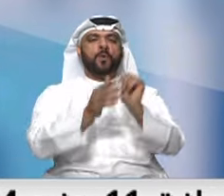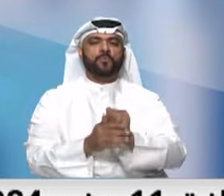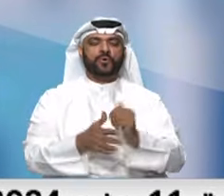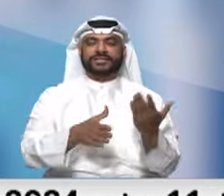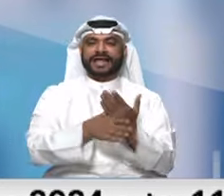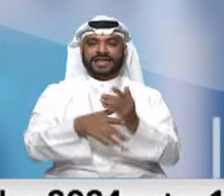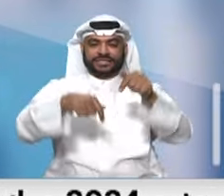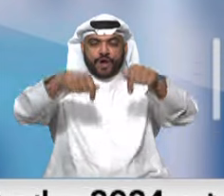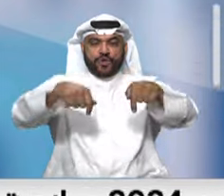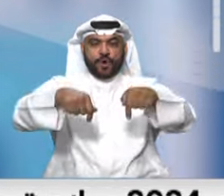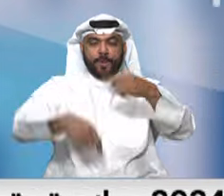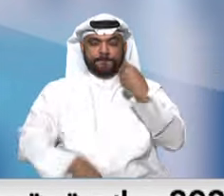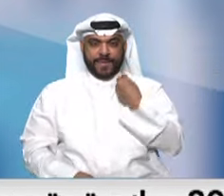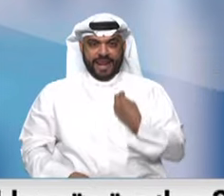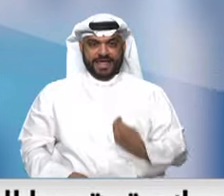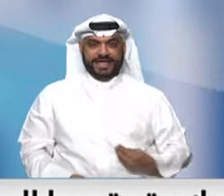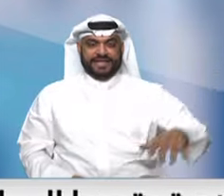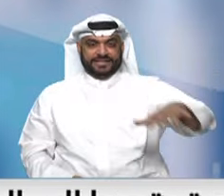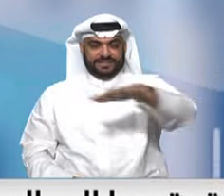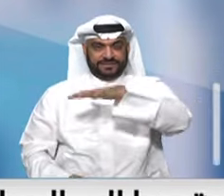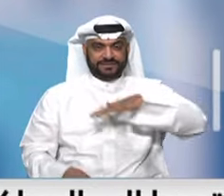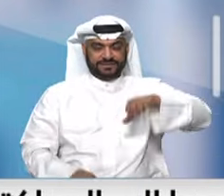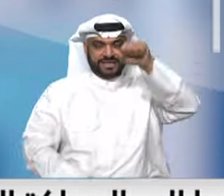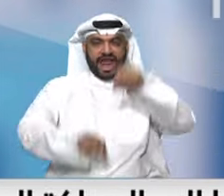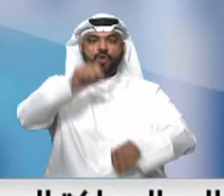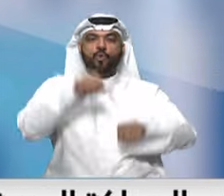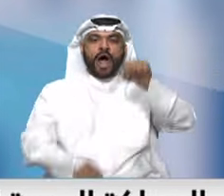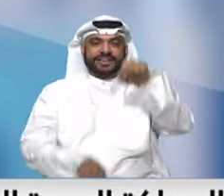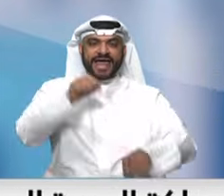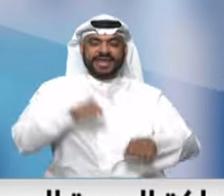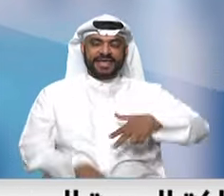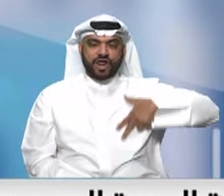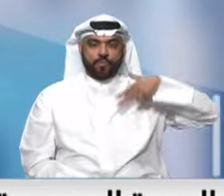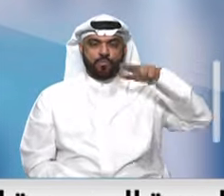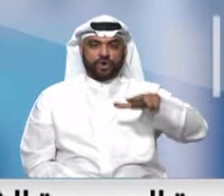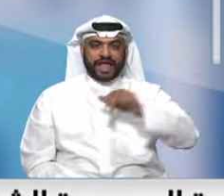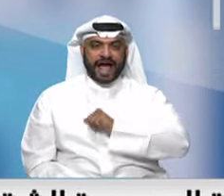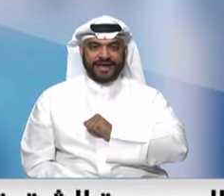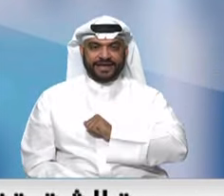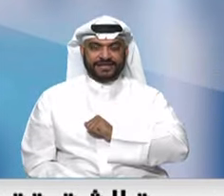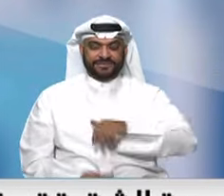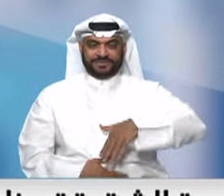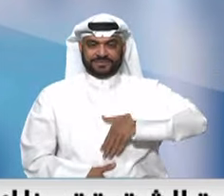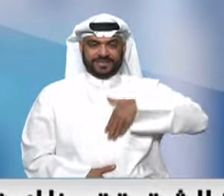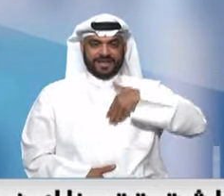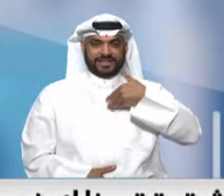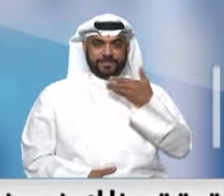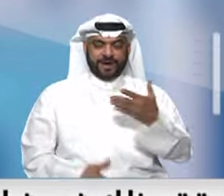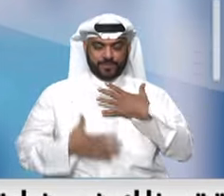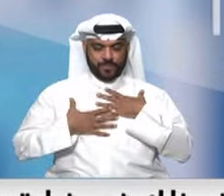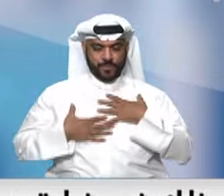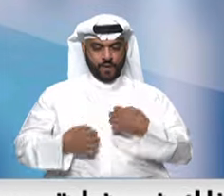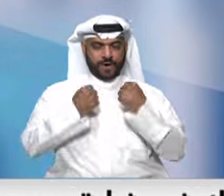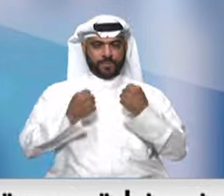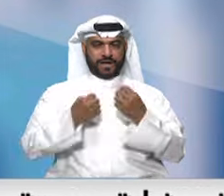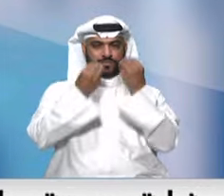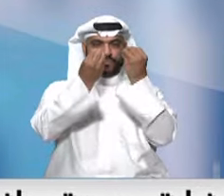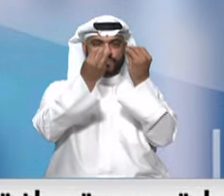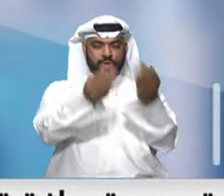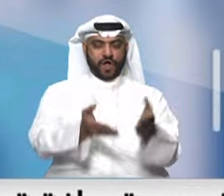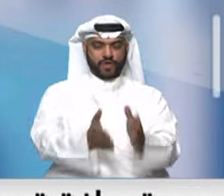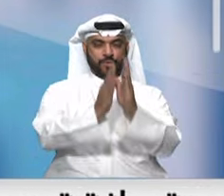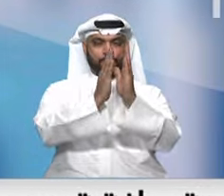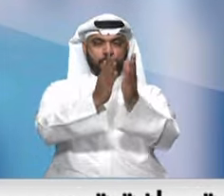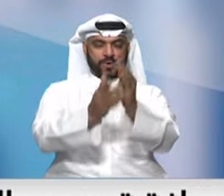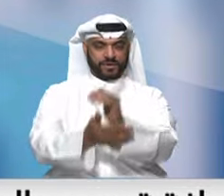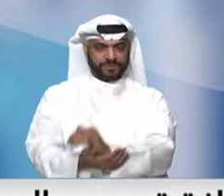مارسيلو روبيو دي سوزا رئيس جمهوريه البرتغال الصديقه ضمنها سمو خالص تهاني